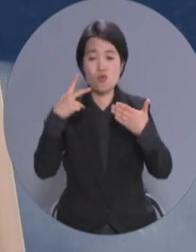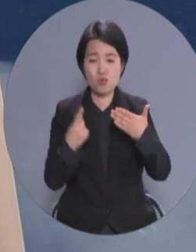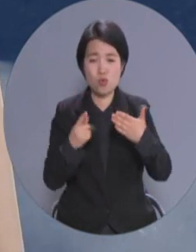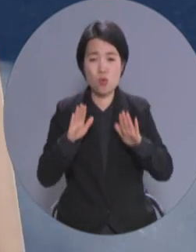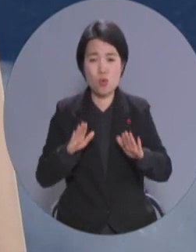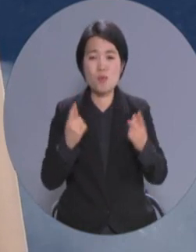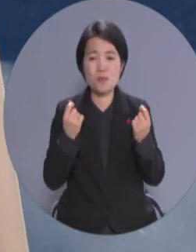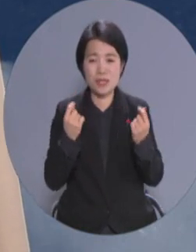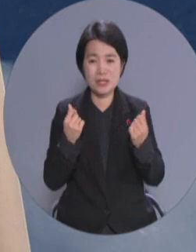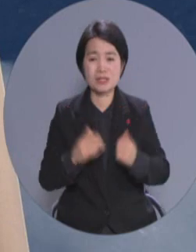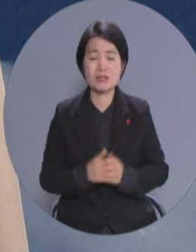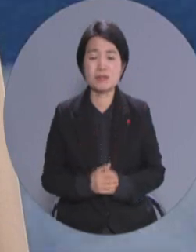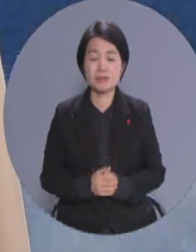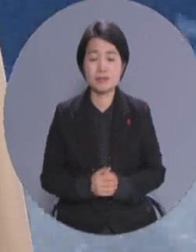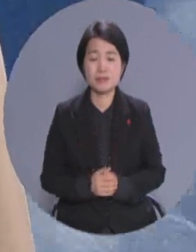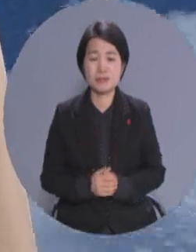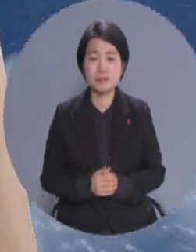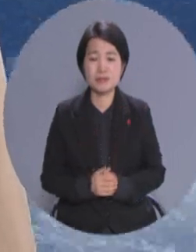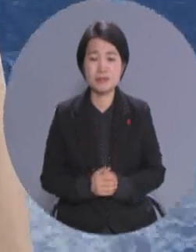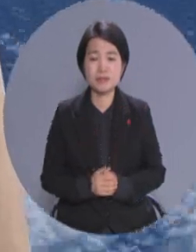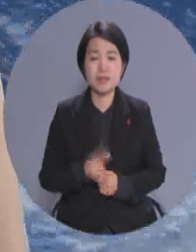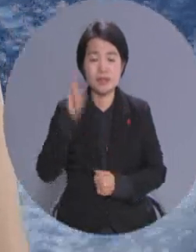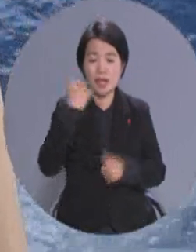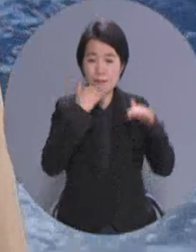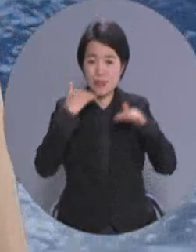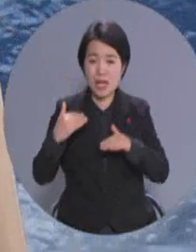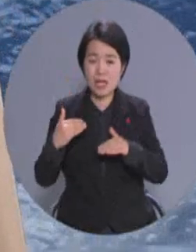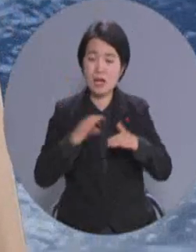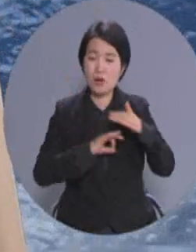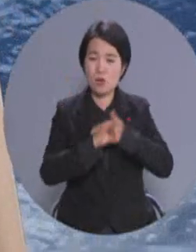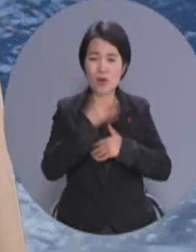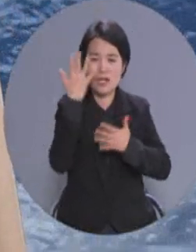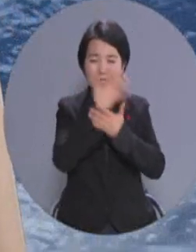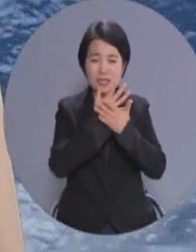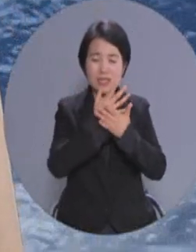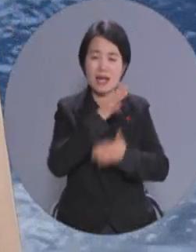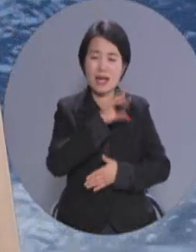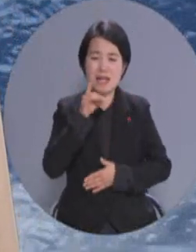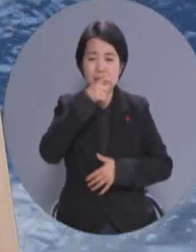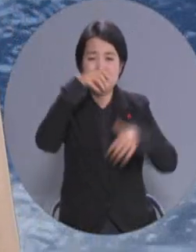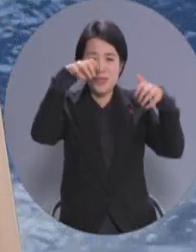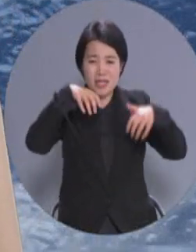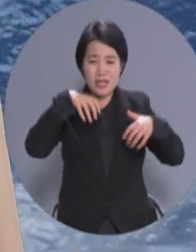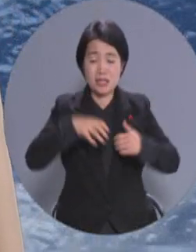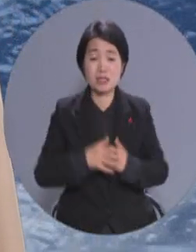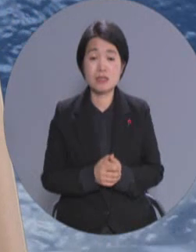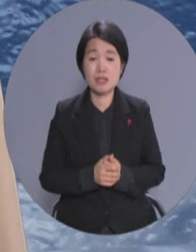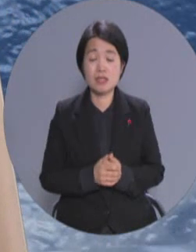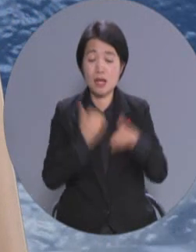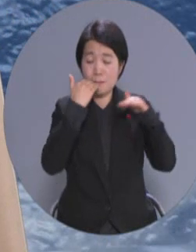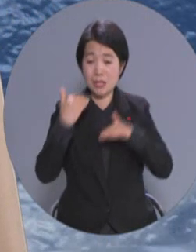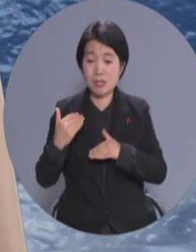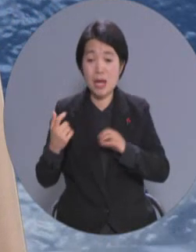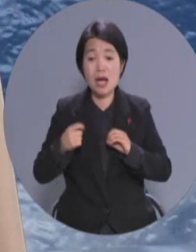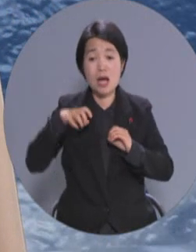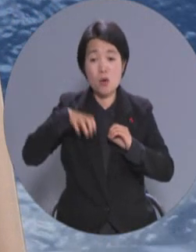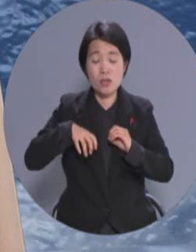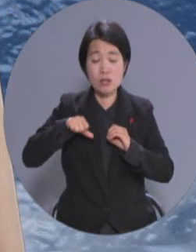오늘과 비슷하겠습니다 내일 해상에도 오전까지 흐리고 가끔 비가 오겠습니다 바다의 물결은